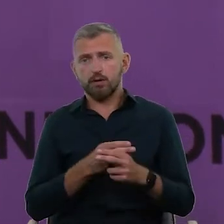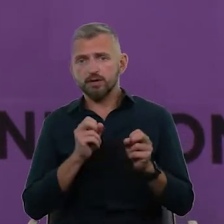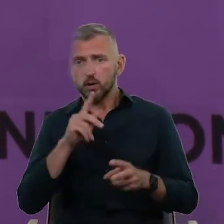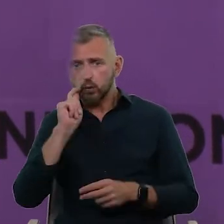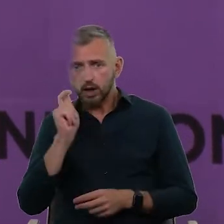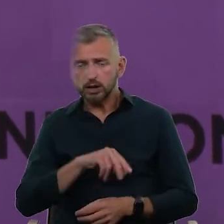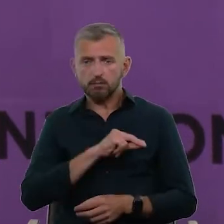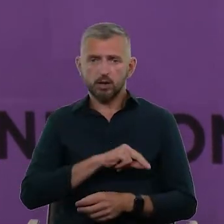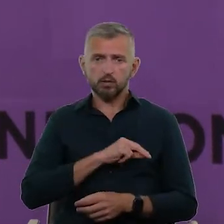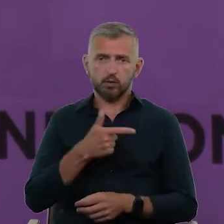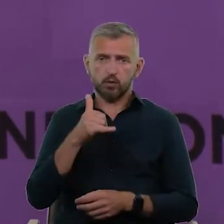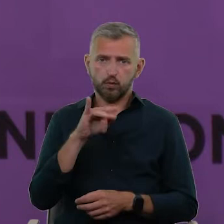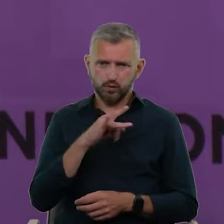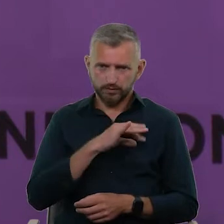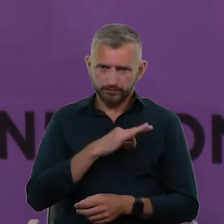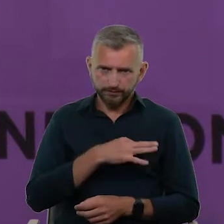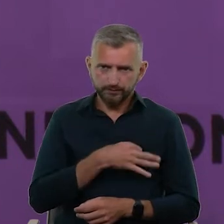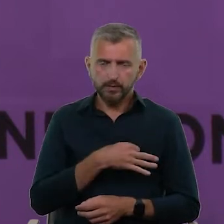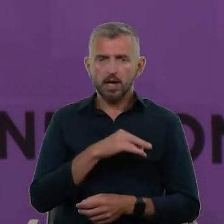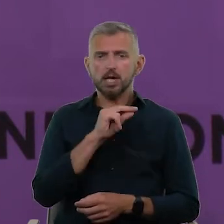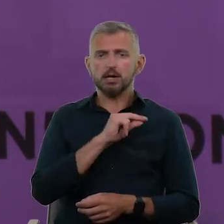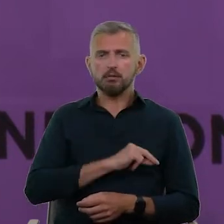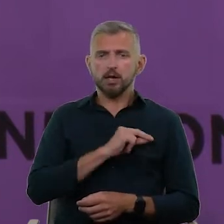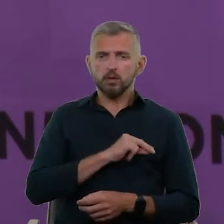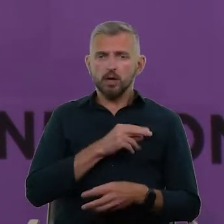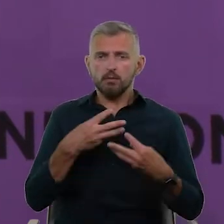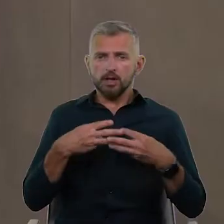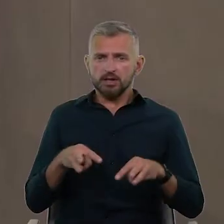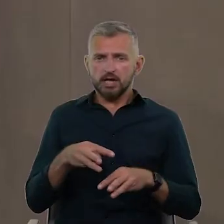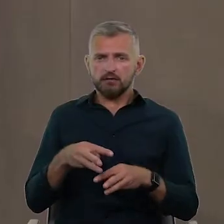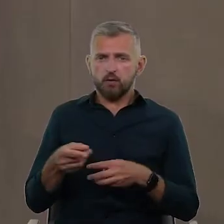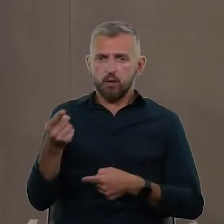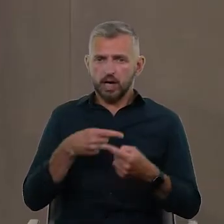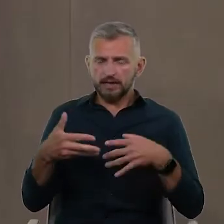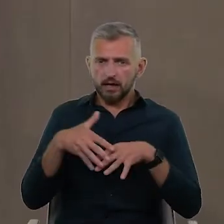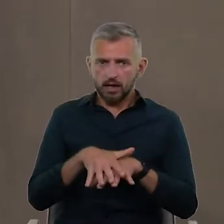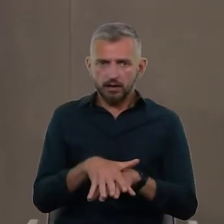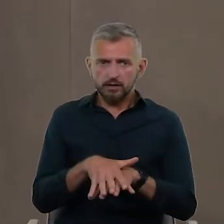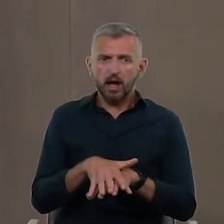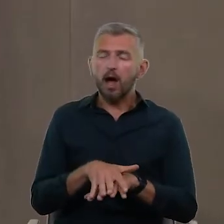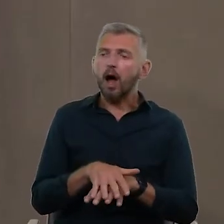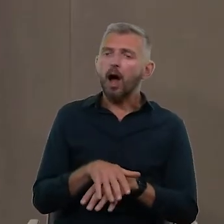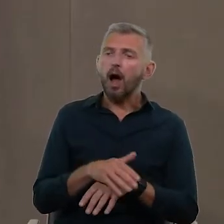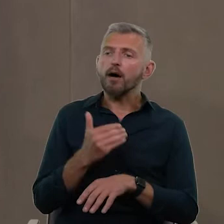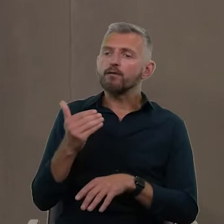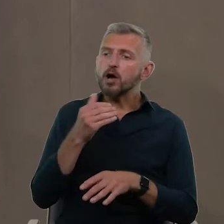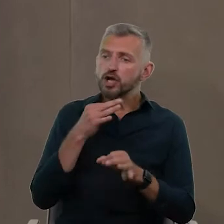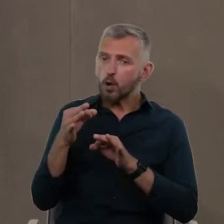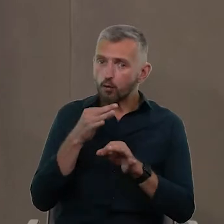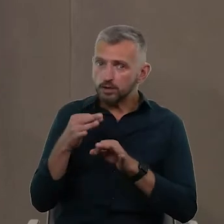України, працює ГУР, працює Міністерство реінтеграції в цьому питанні. Але чи ваші